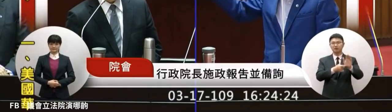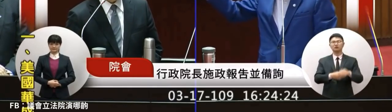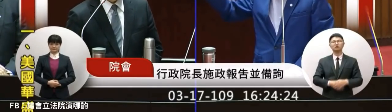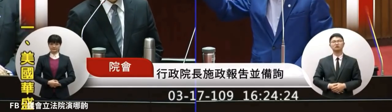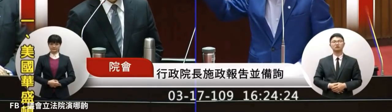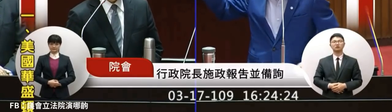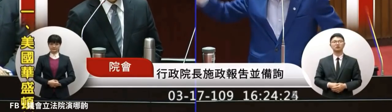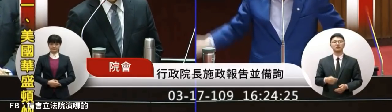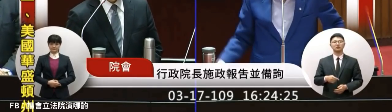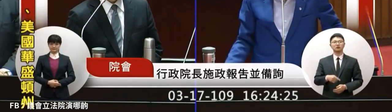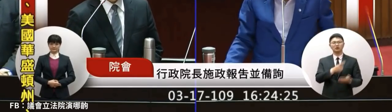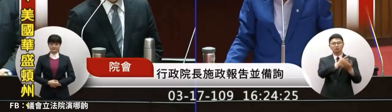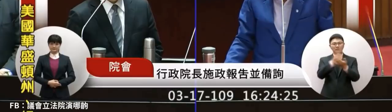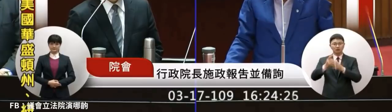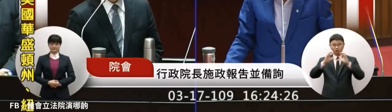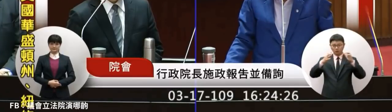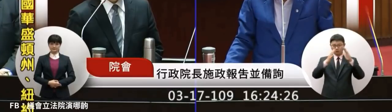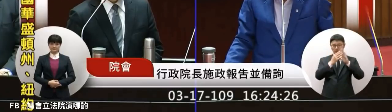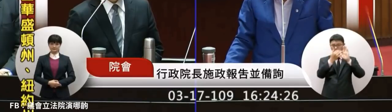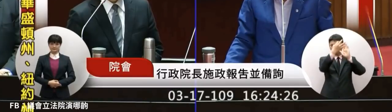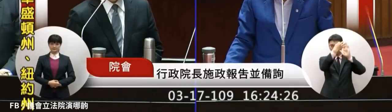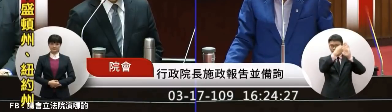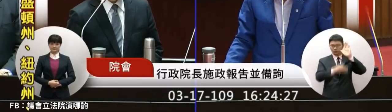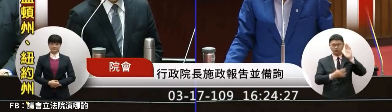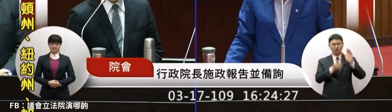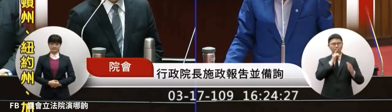人家各国讲得清清楚楚，不是吗？